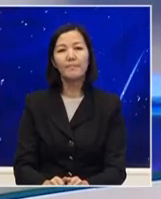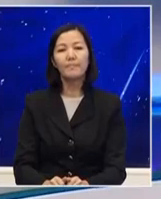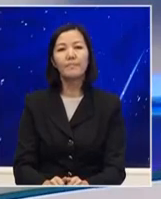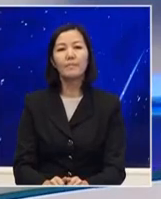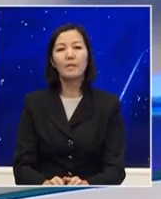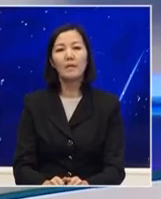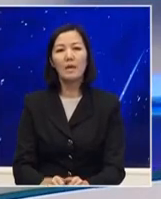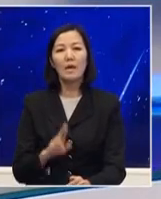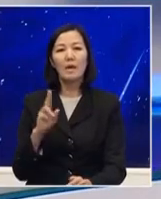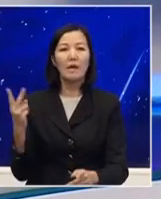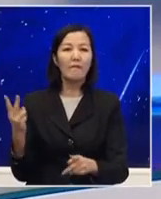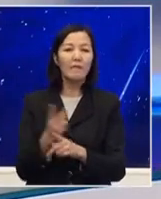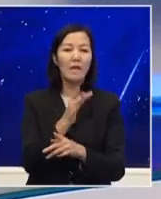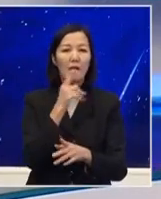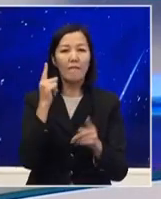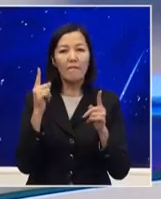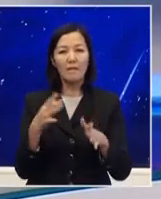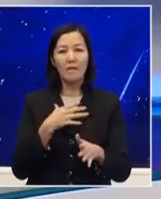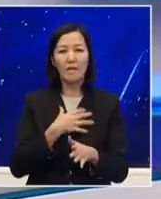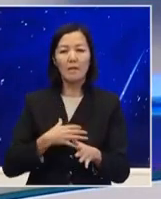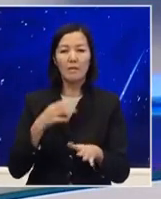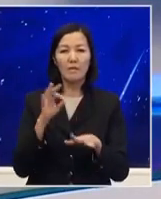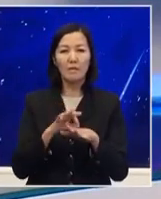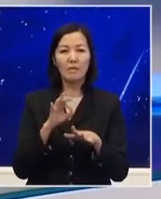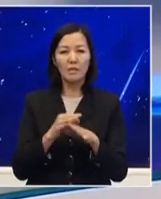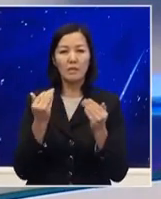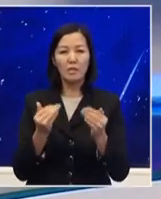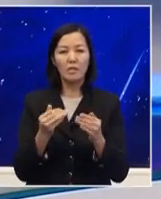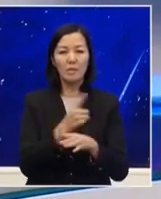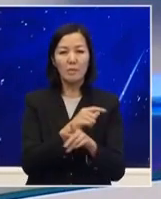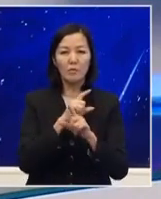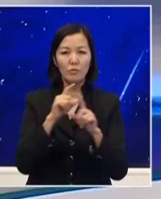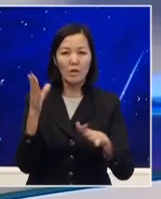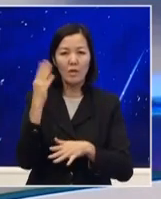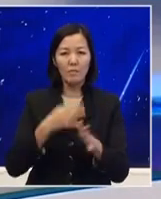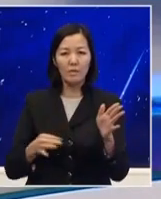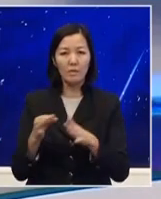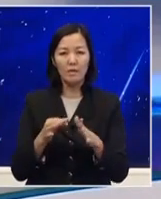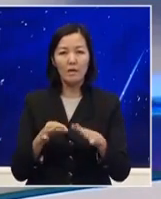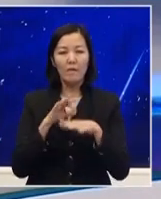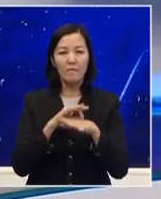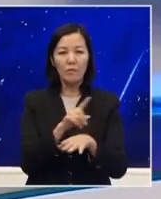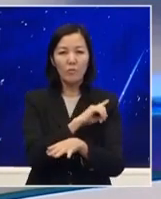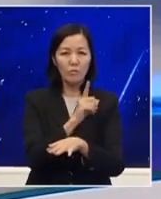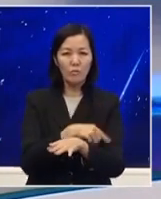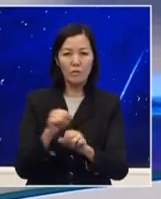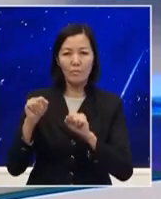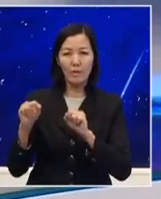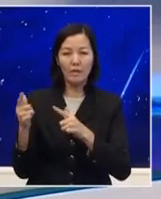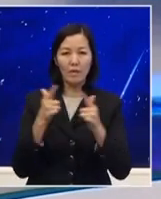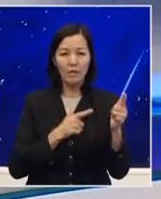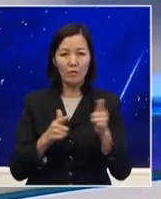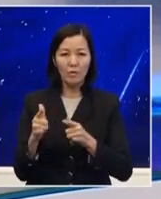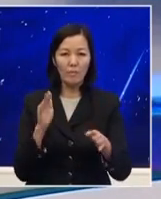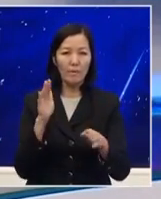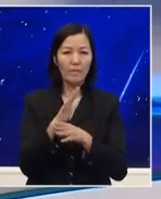По мере того, как вторая волна глобальной эпидемии набирает силу, медучреждения Алматинской области ведут усиленную подготовку,